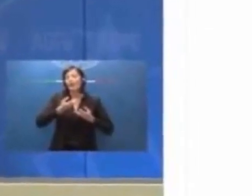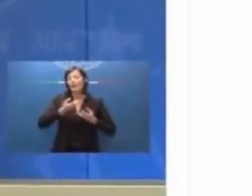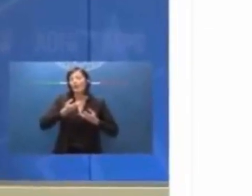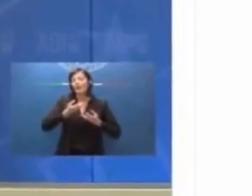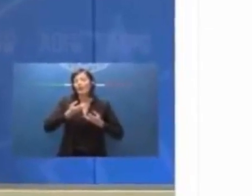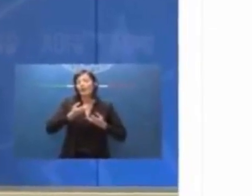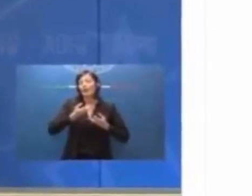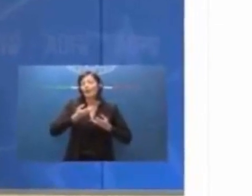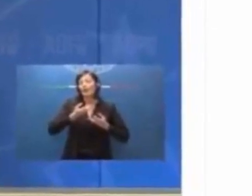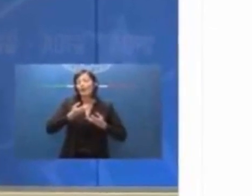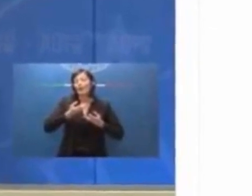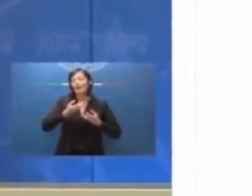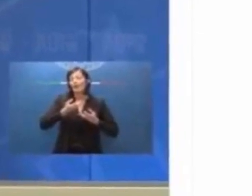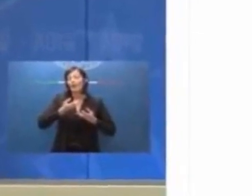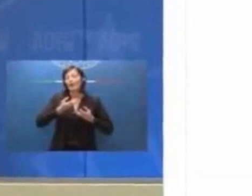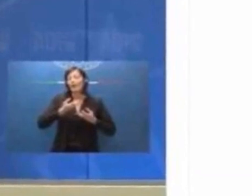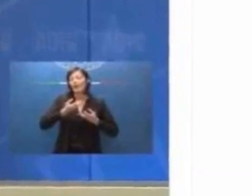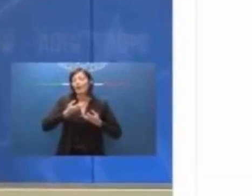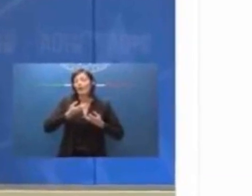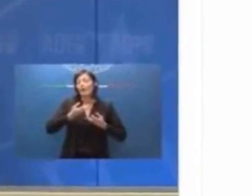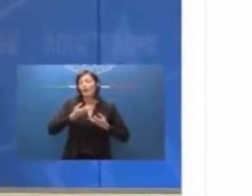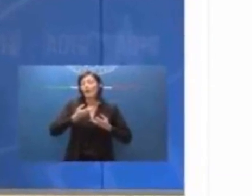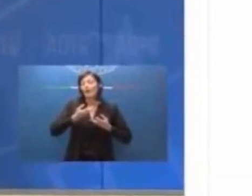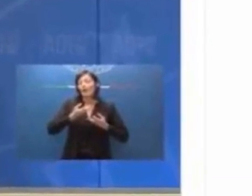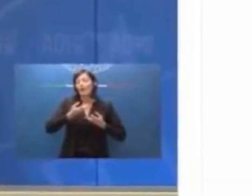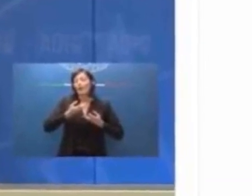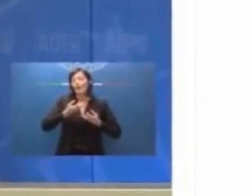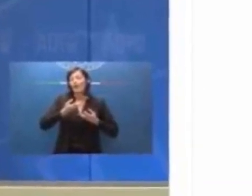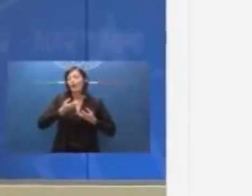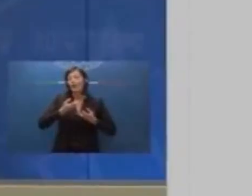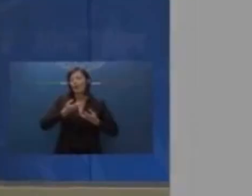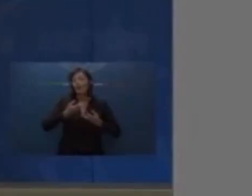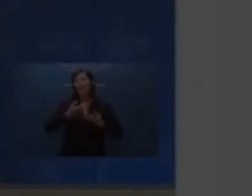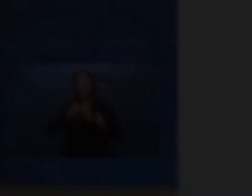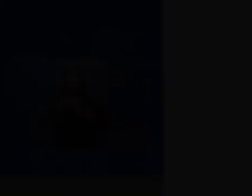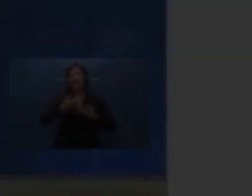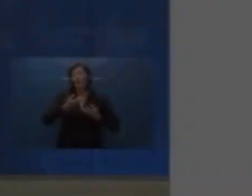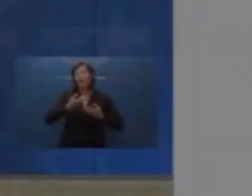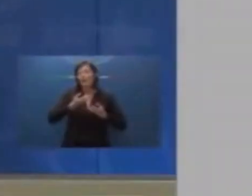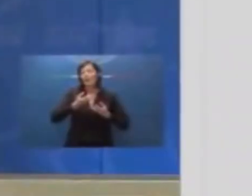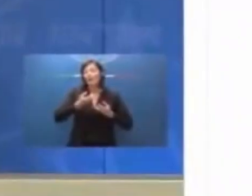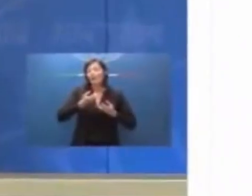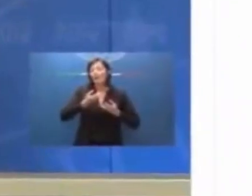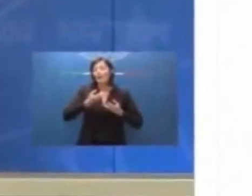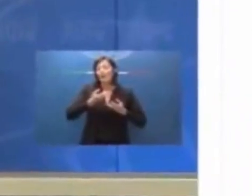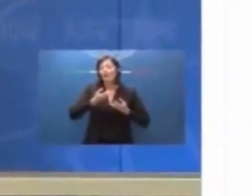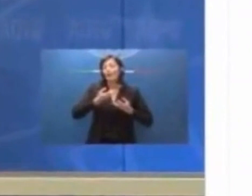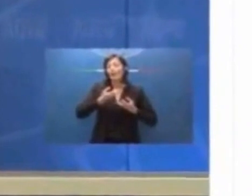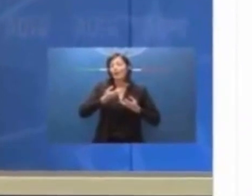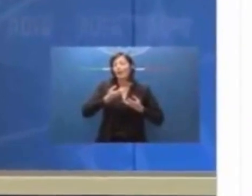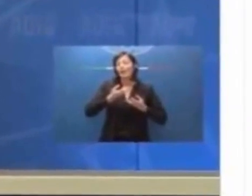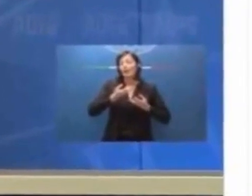Che imbarazzo, ieri al tweet di Perego ha risposto il ministro della difesa Guido Crosetto, intervenuto in difesa della